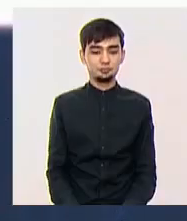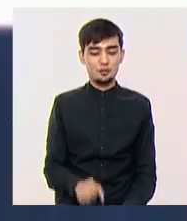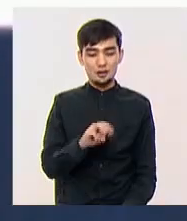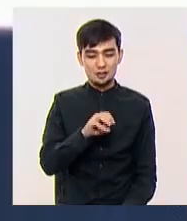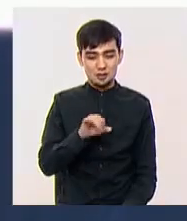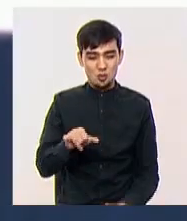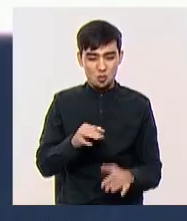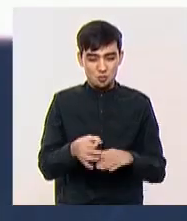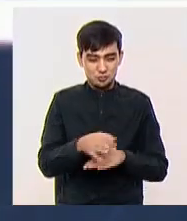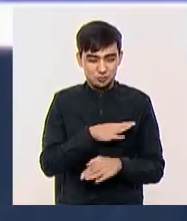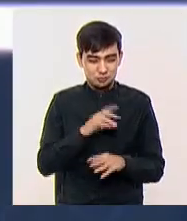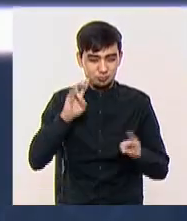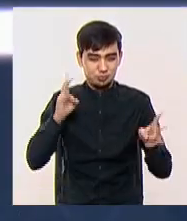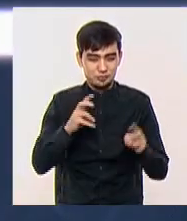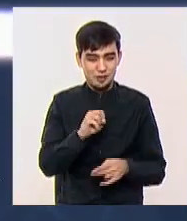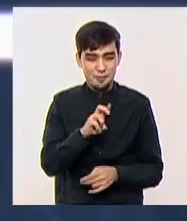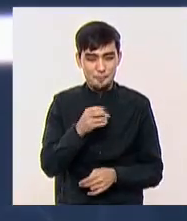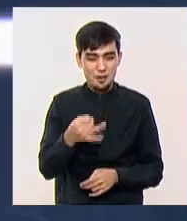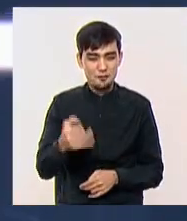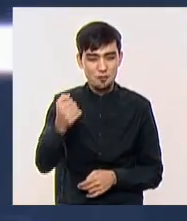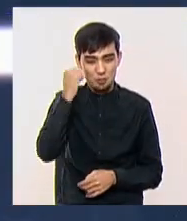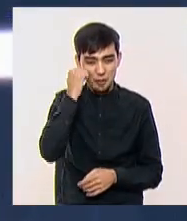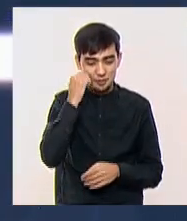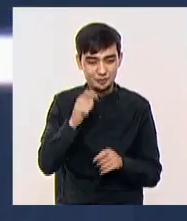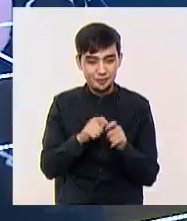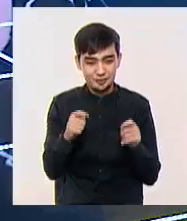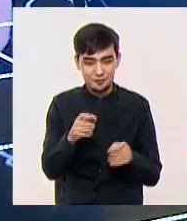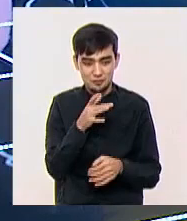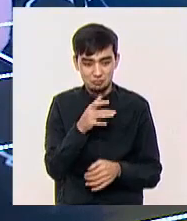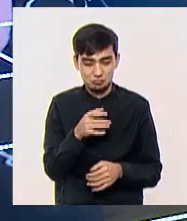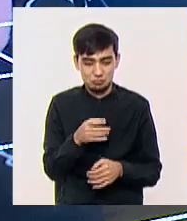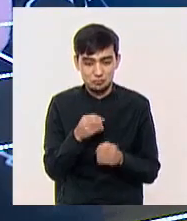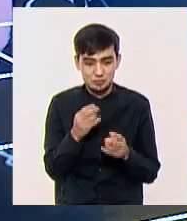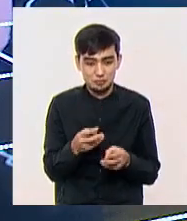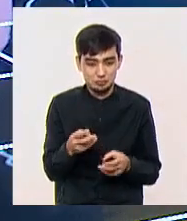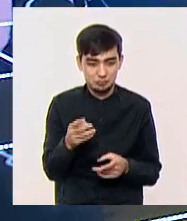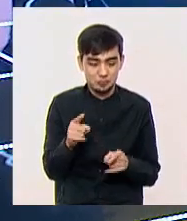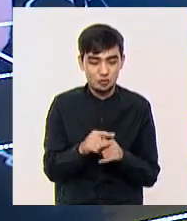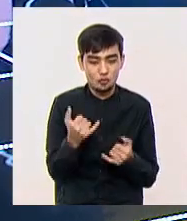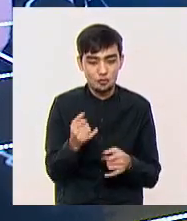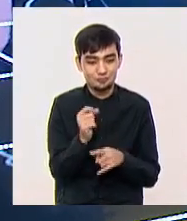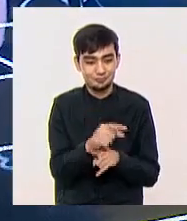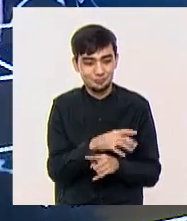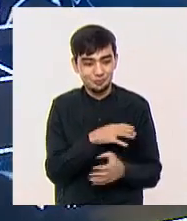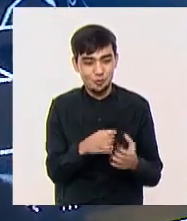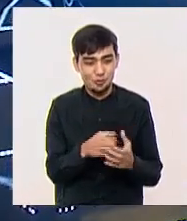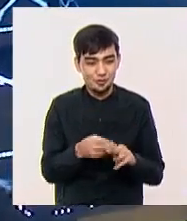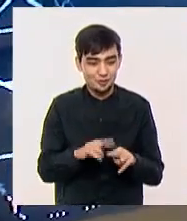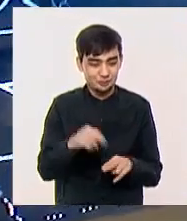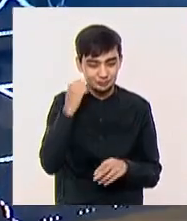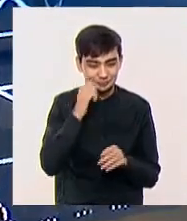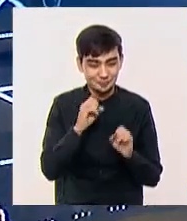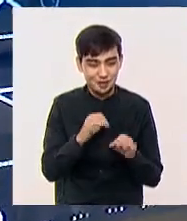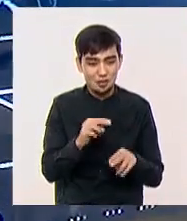Атырау облысында шуға айналған Абай ескерткішінің ашылатын түрі жоқ. Бүгін монументті тапсыру тиіс болған компания әлі де